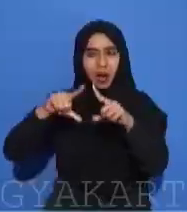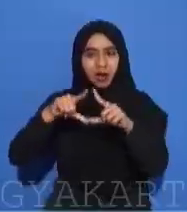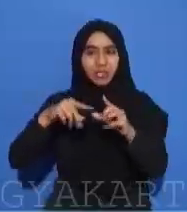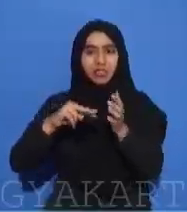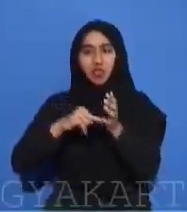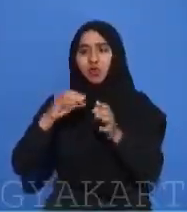pedagang lesehan Malioboro